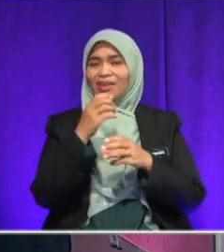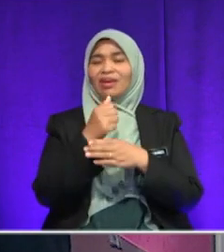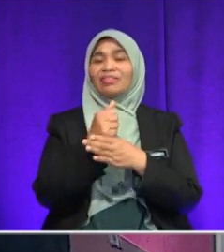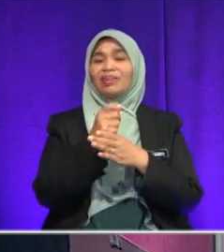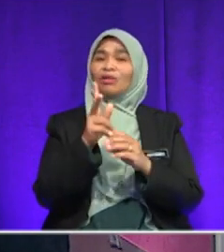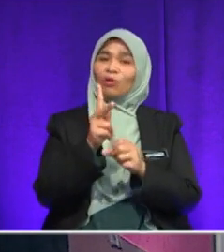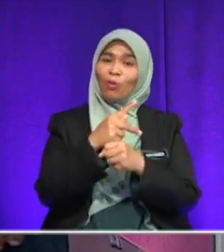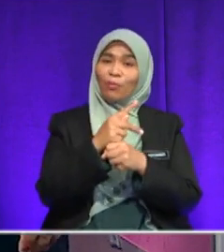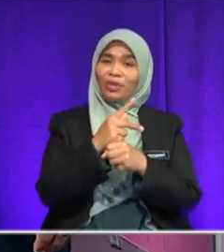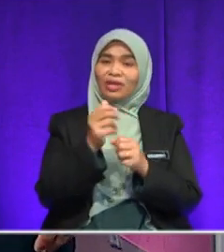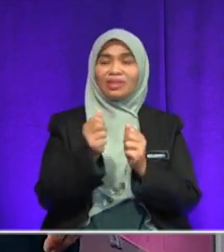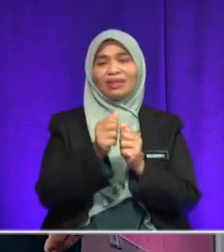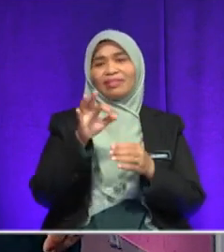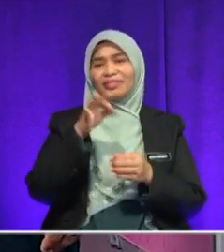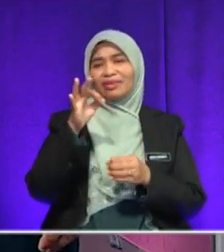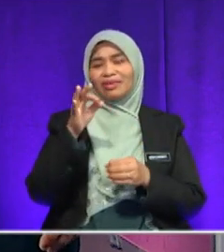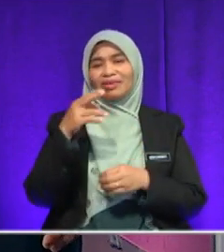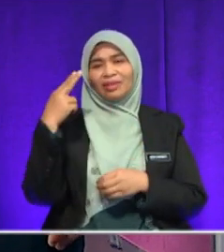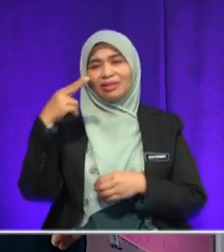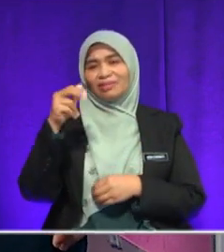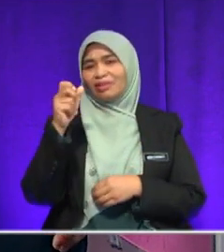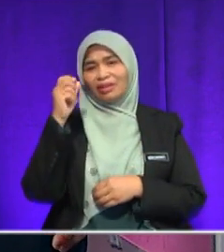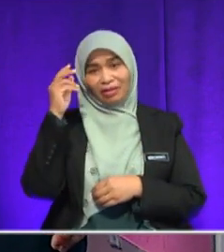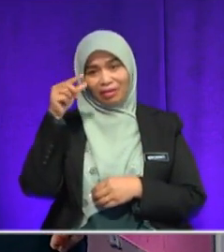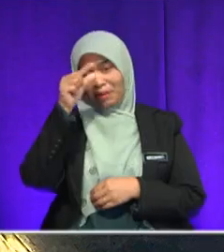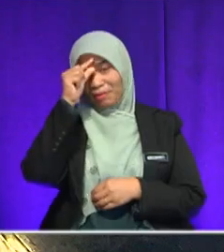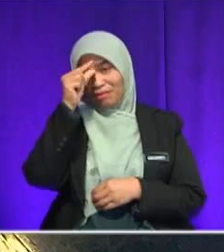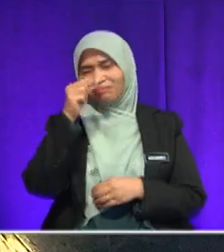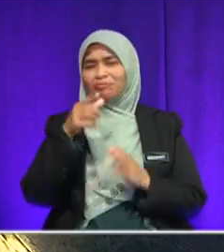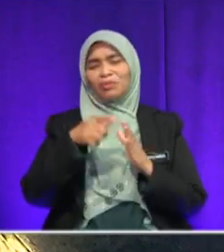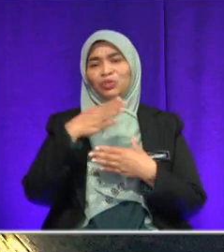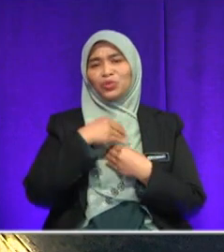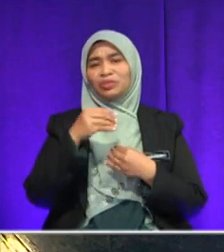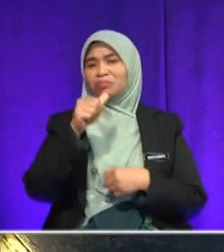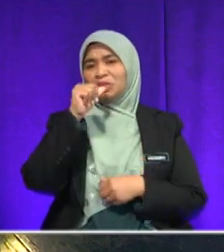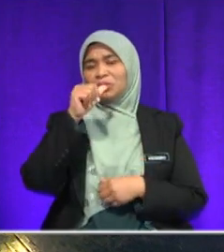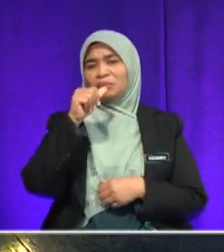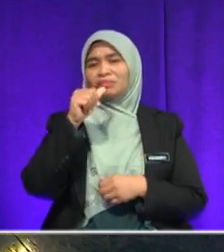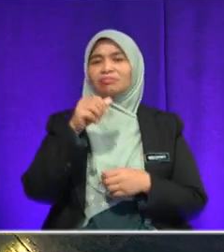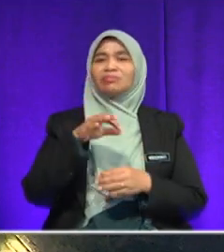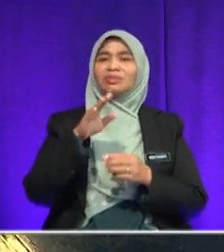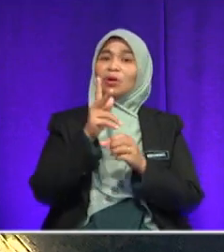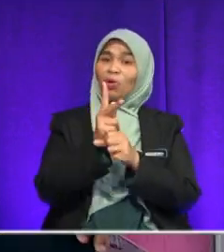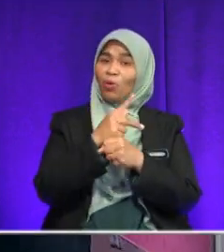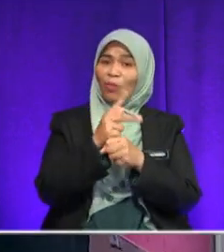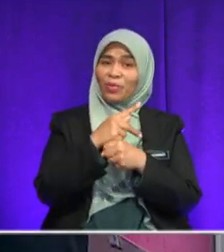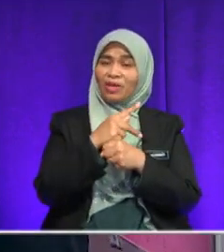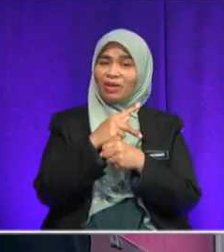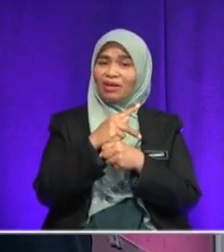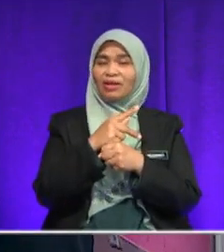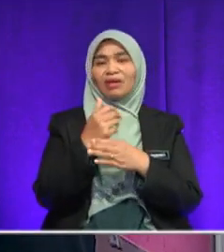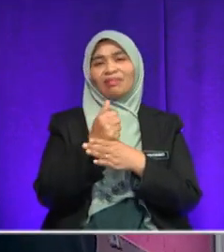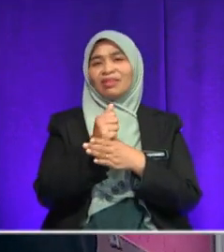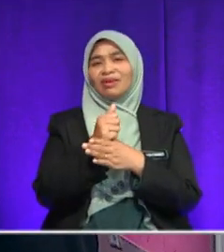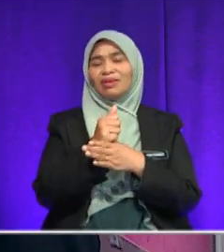kopi dengan teh, Hanif lebih gemar minum kopi. Sebenarnya di antara teh dengan kopi tadi adalah